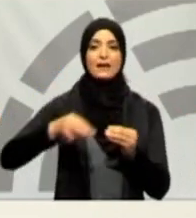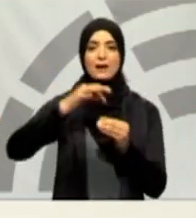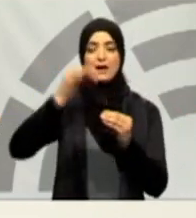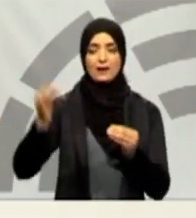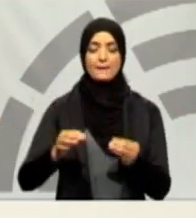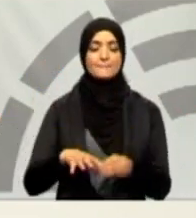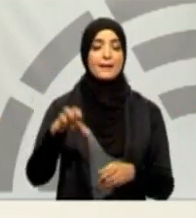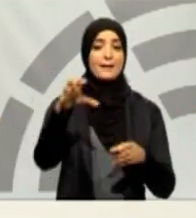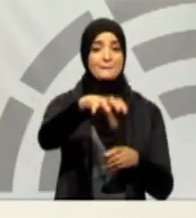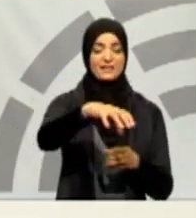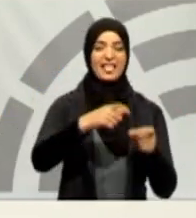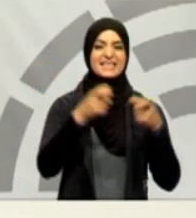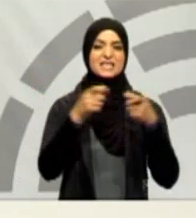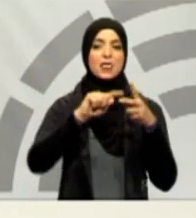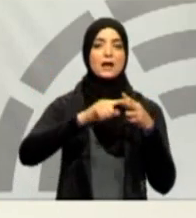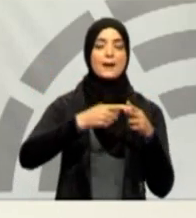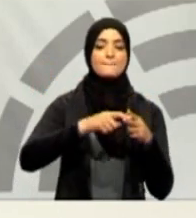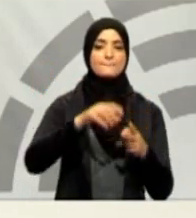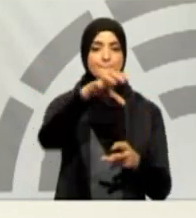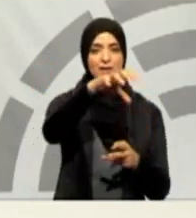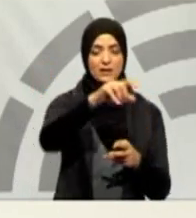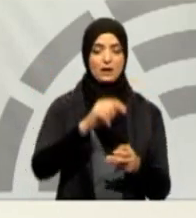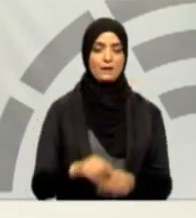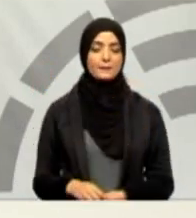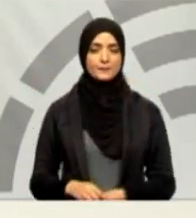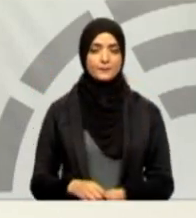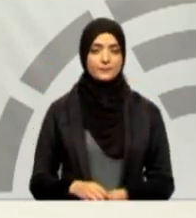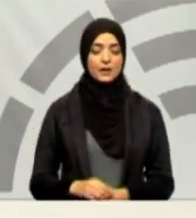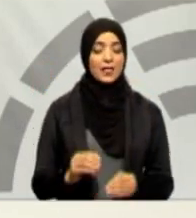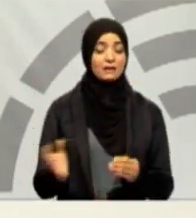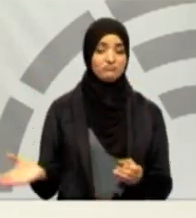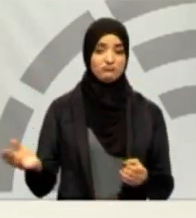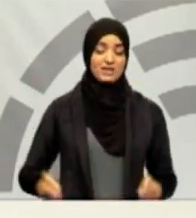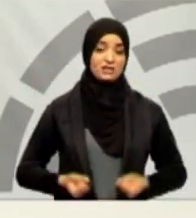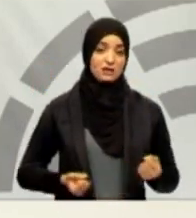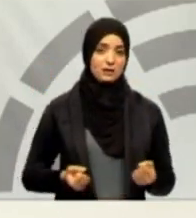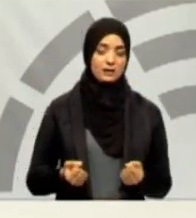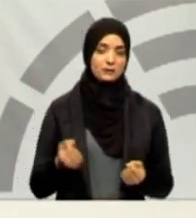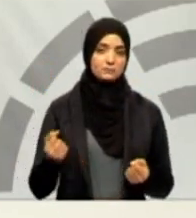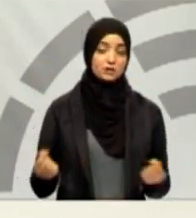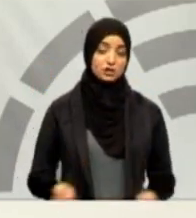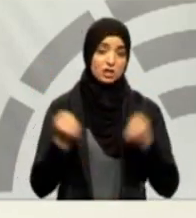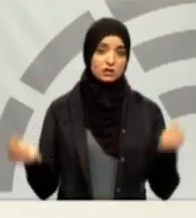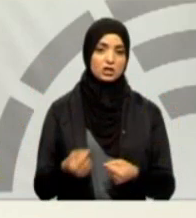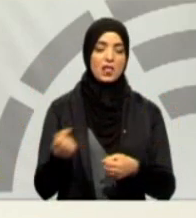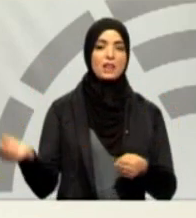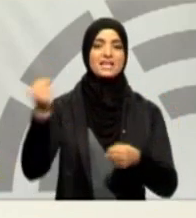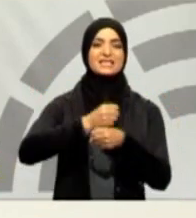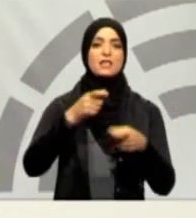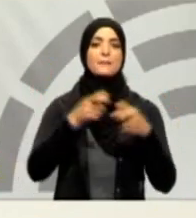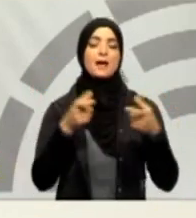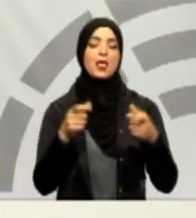المنطقه الصناعيه بيتاجره بمزيد تفعيلها وتشجيع الاستثمارات الدوليه خاصه مع الاشقاء